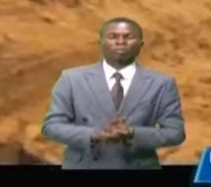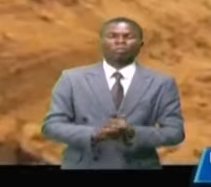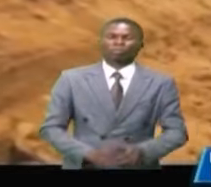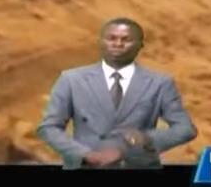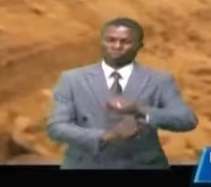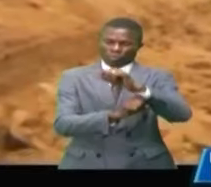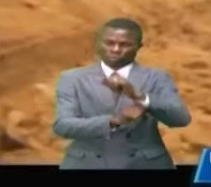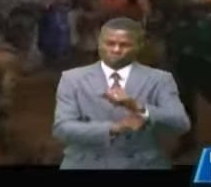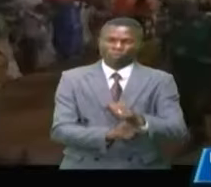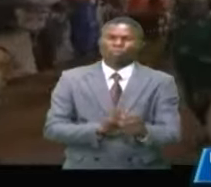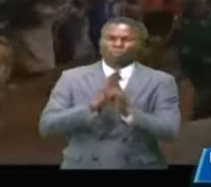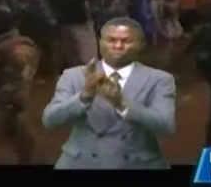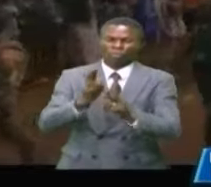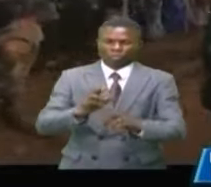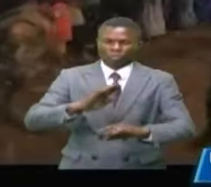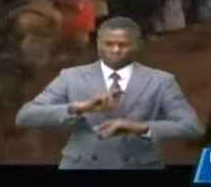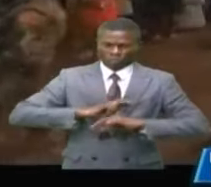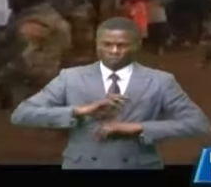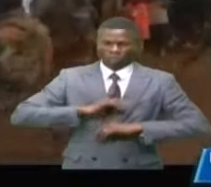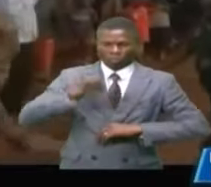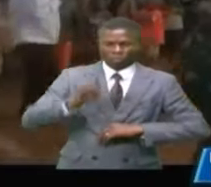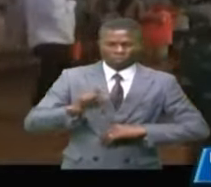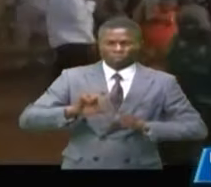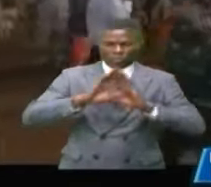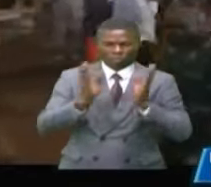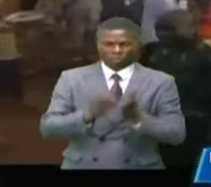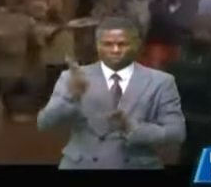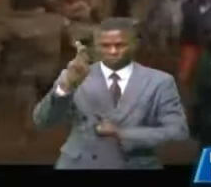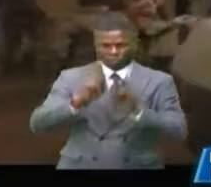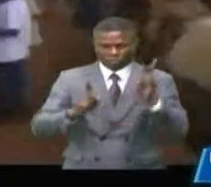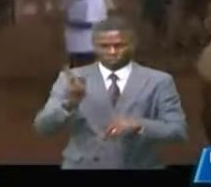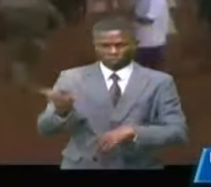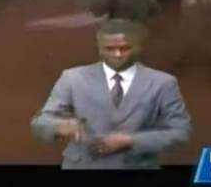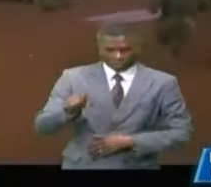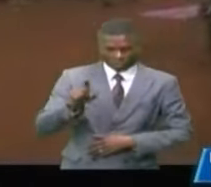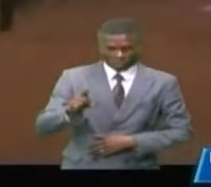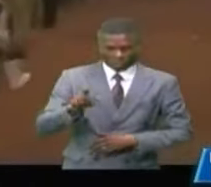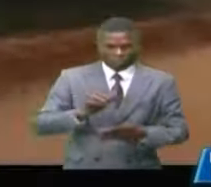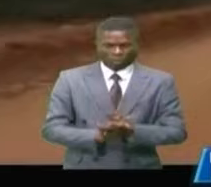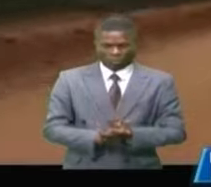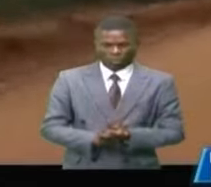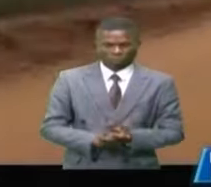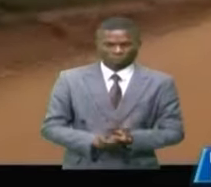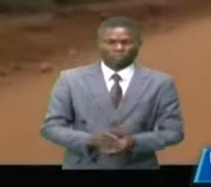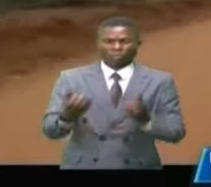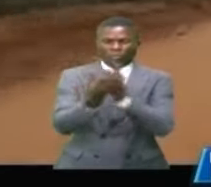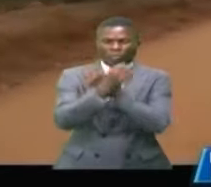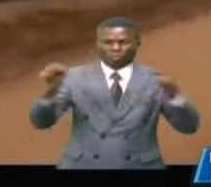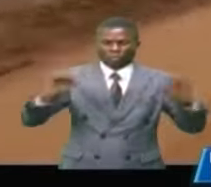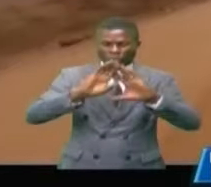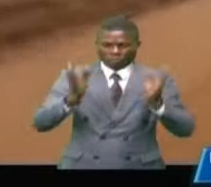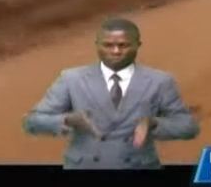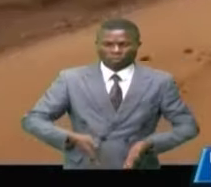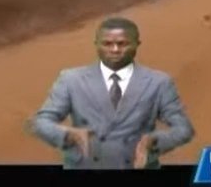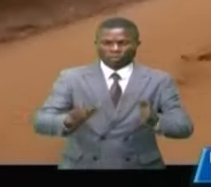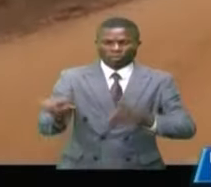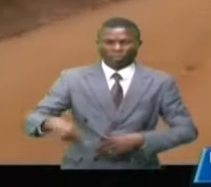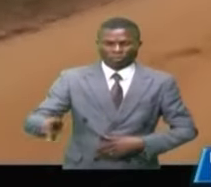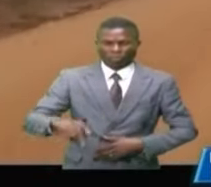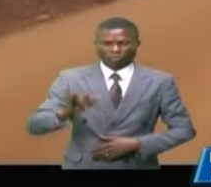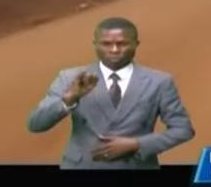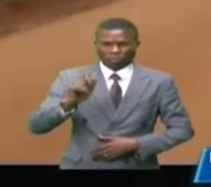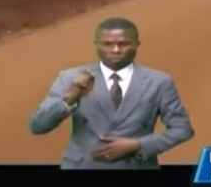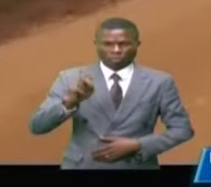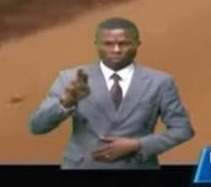la population locale, une manière pour le lieutenant général Luboyan Kachomo Djouni de désenclaver les réseaux routiers de la province pour